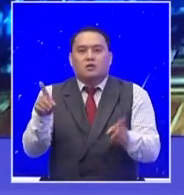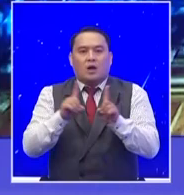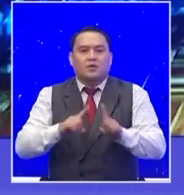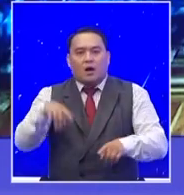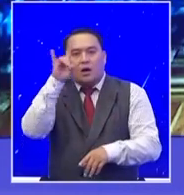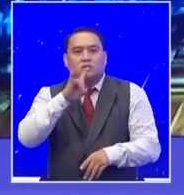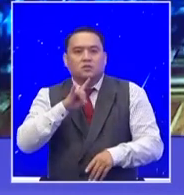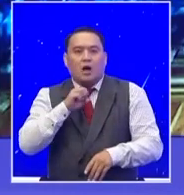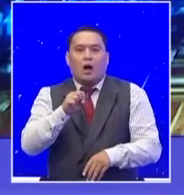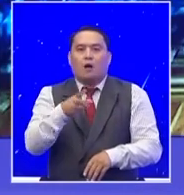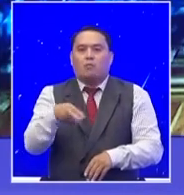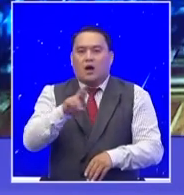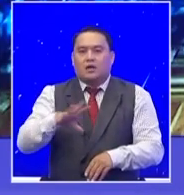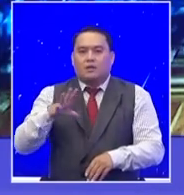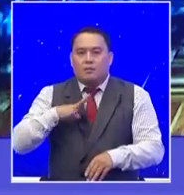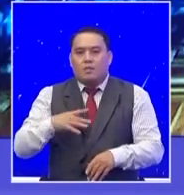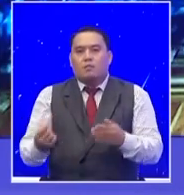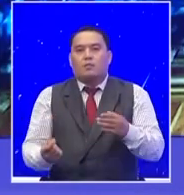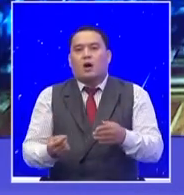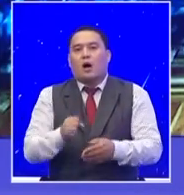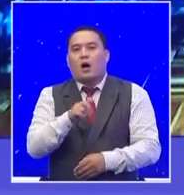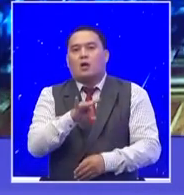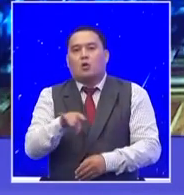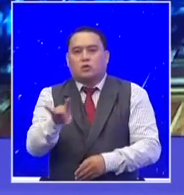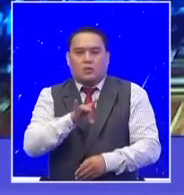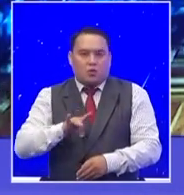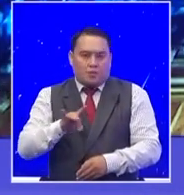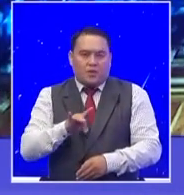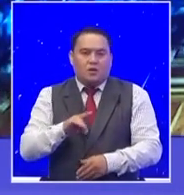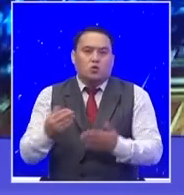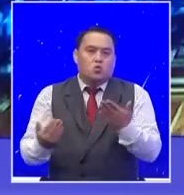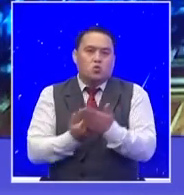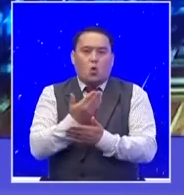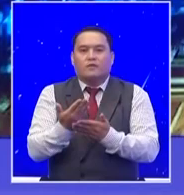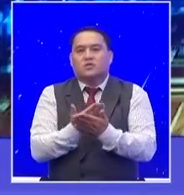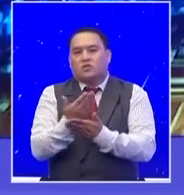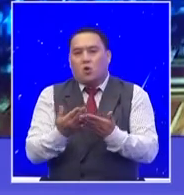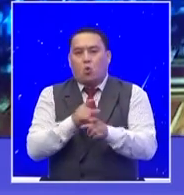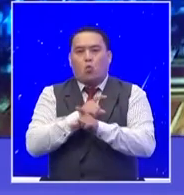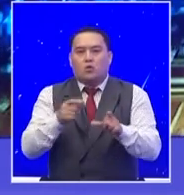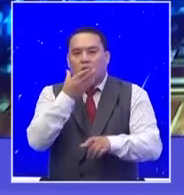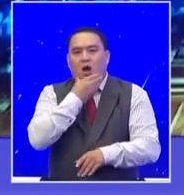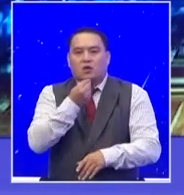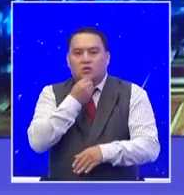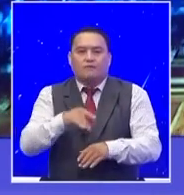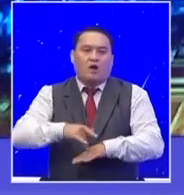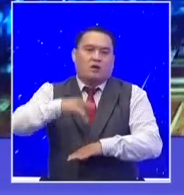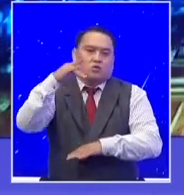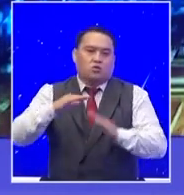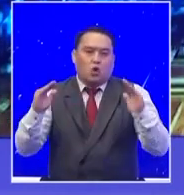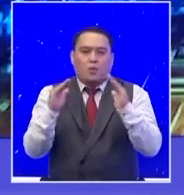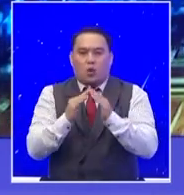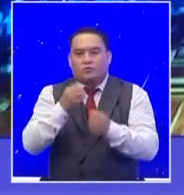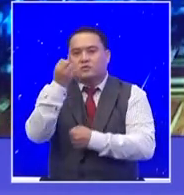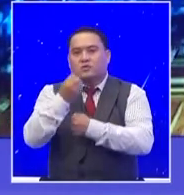великого казахского поэта и мыслителя Абая Кунанбаева появилось в Волокольском районе. Новый арт-объект стал украшением одной из многоэтажек в